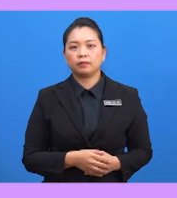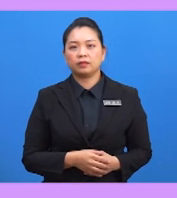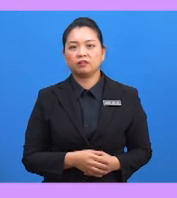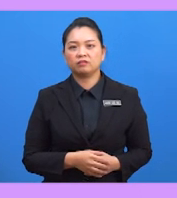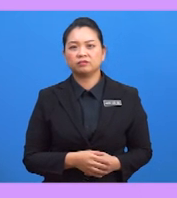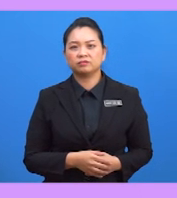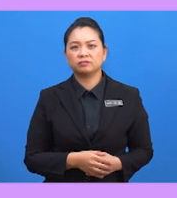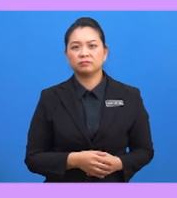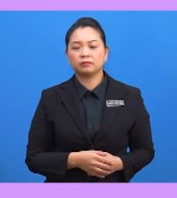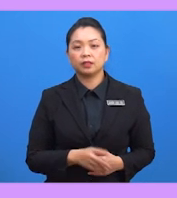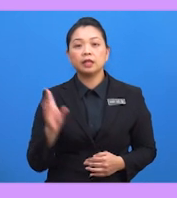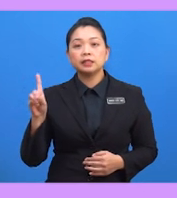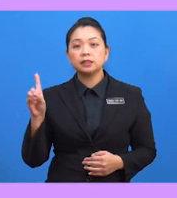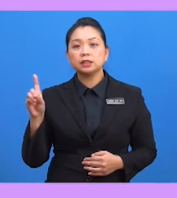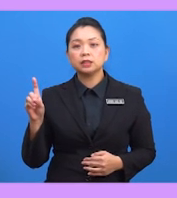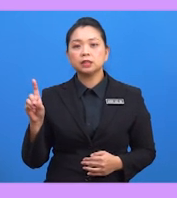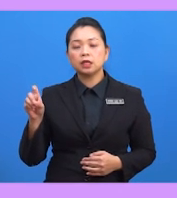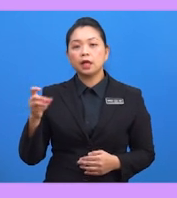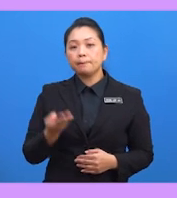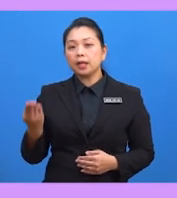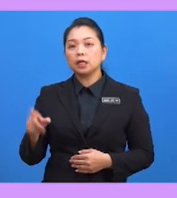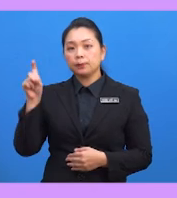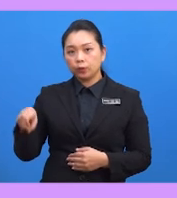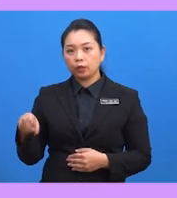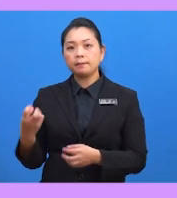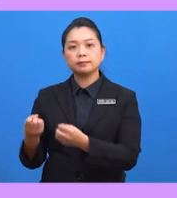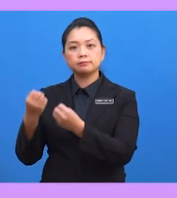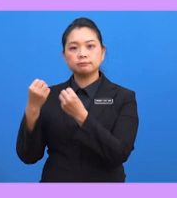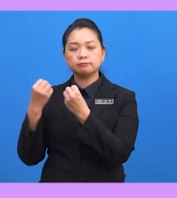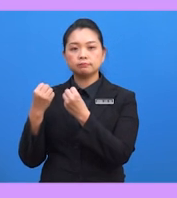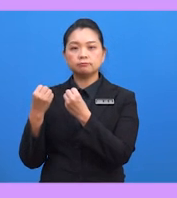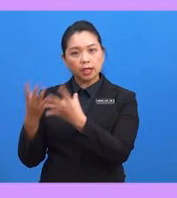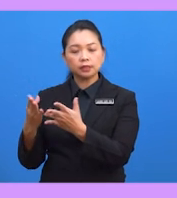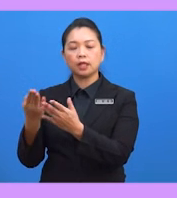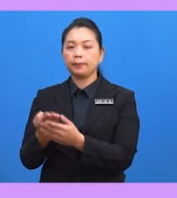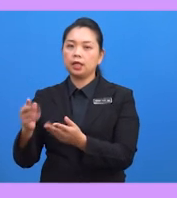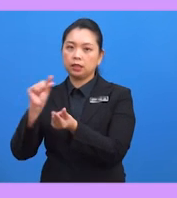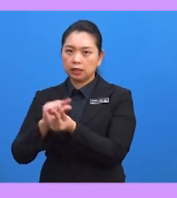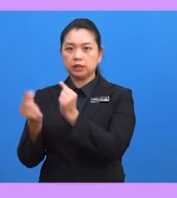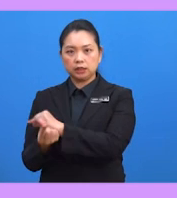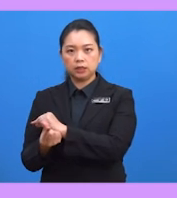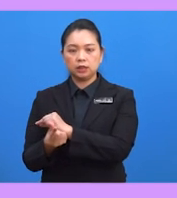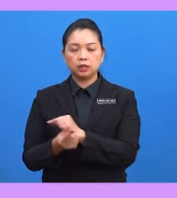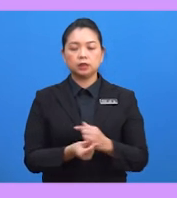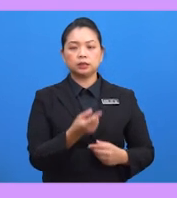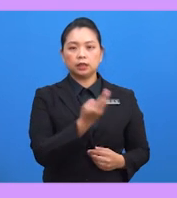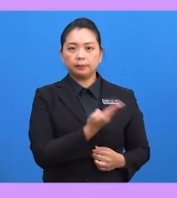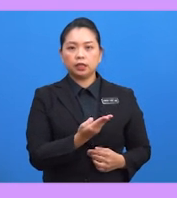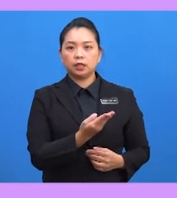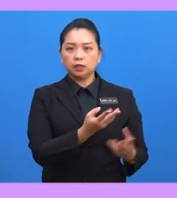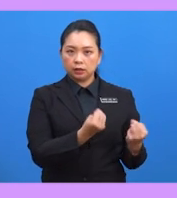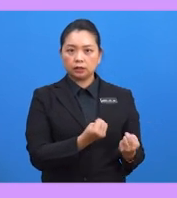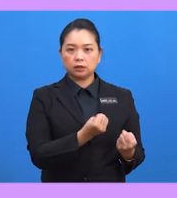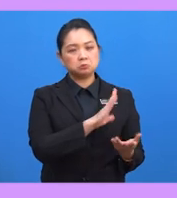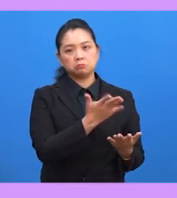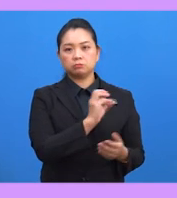boleh dibuat. D. Barang keperluan mempunyai barang pengganti manakala barang kehendak tidak